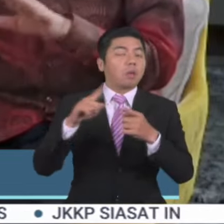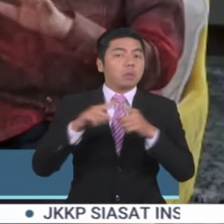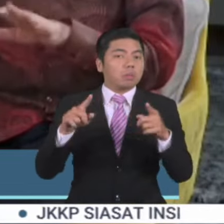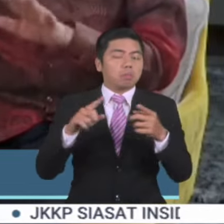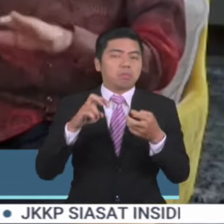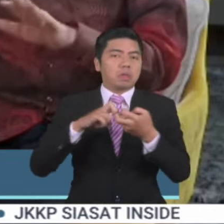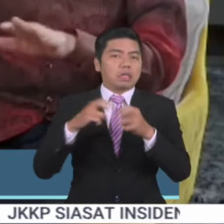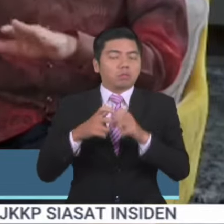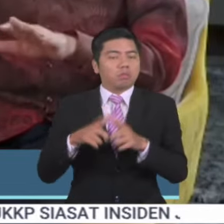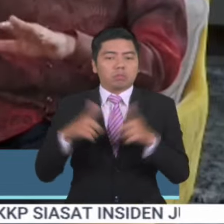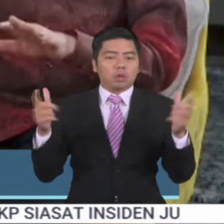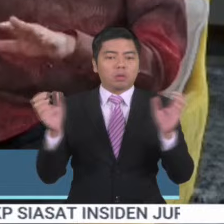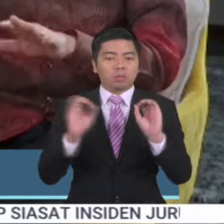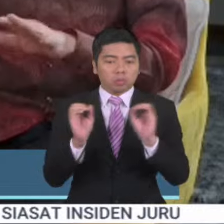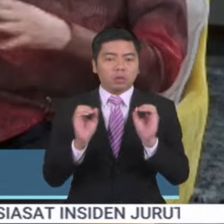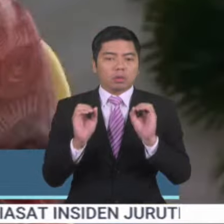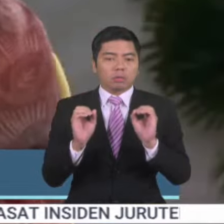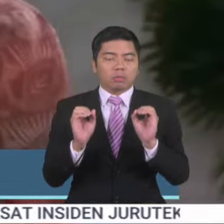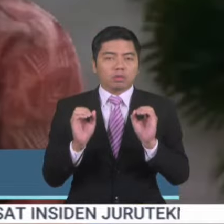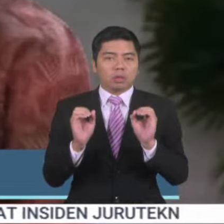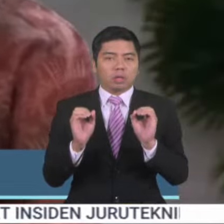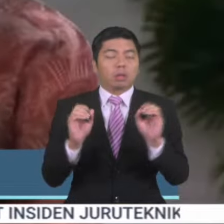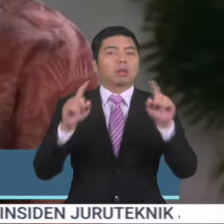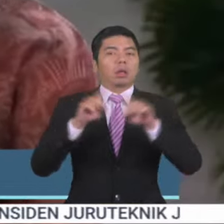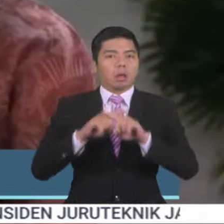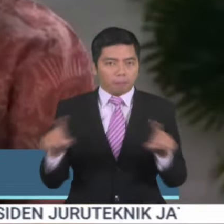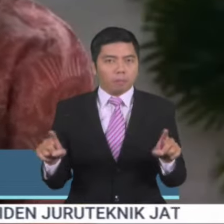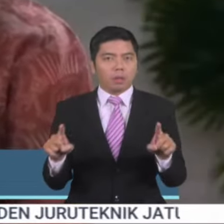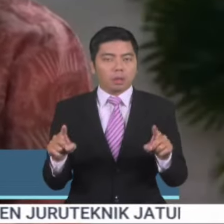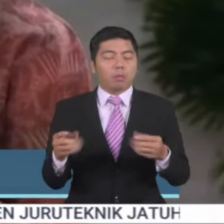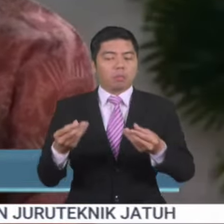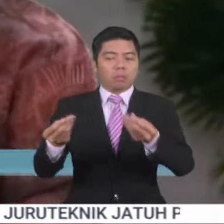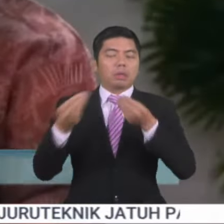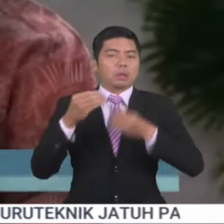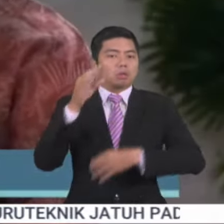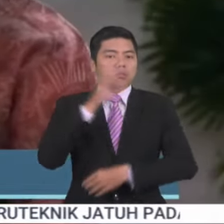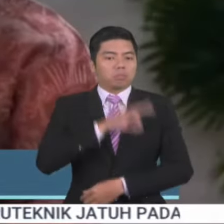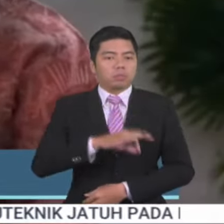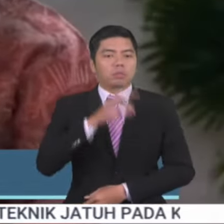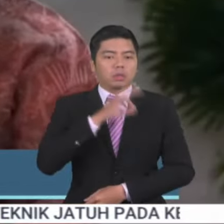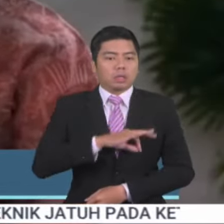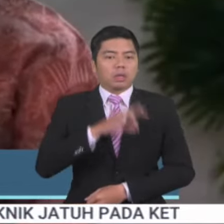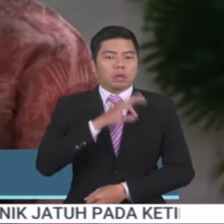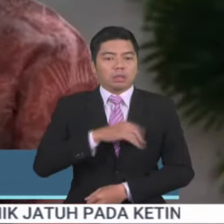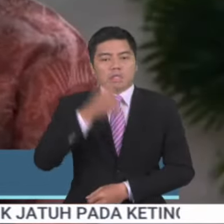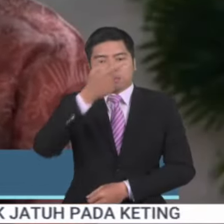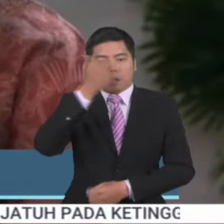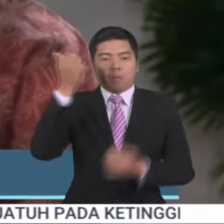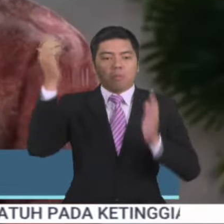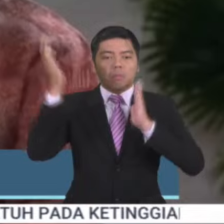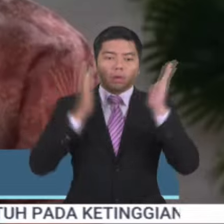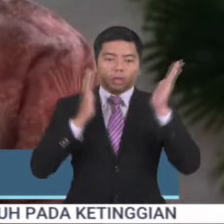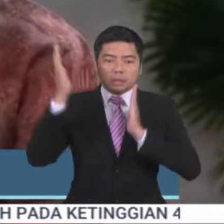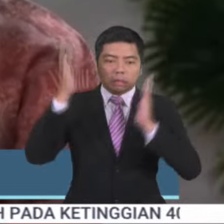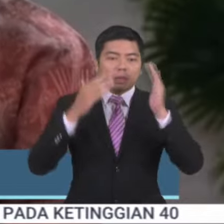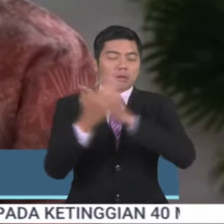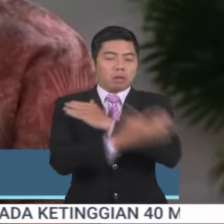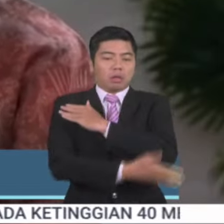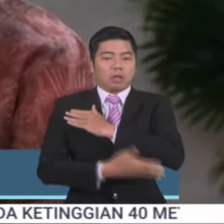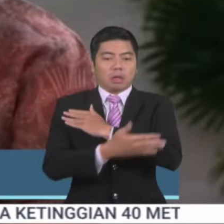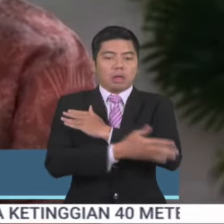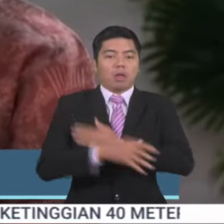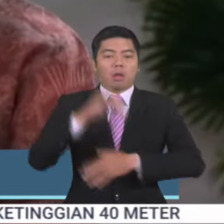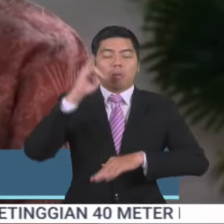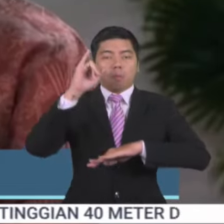Not too bad because it's still undervalued. But it has benefited immensely because it is a trading nation. We import a